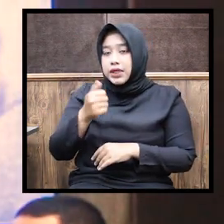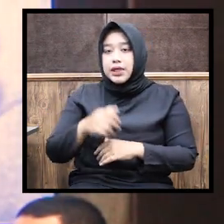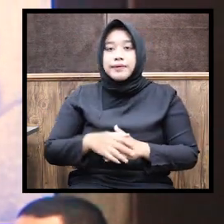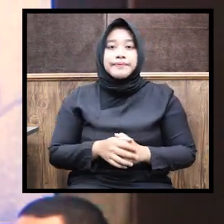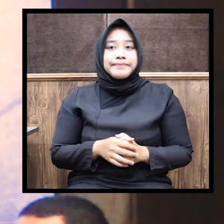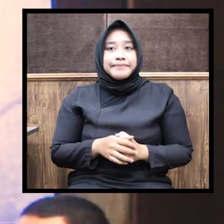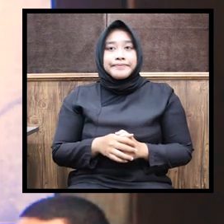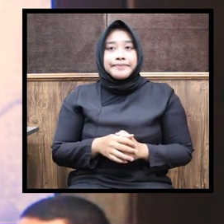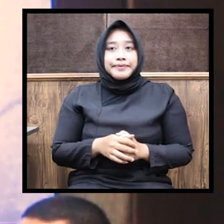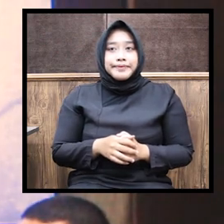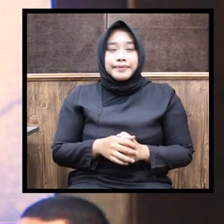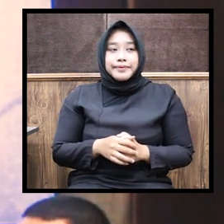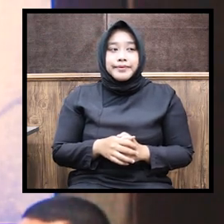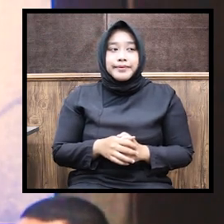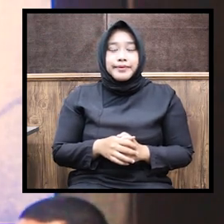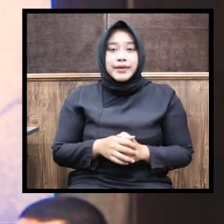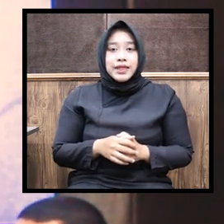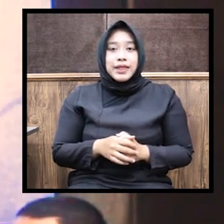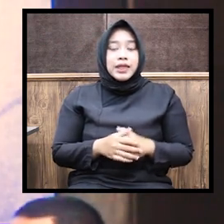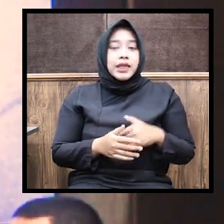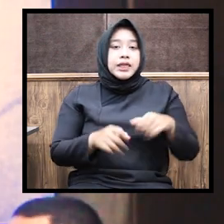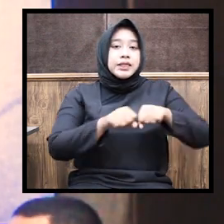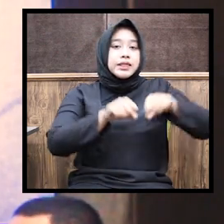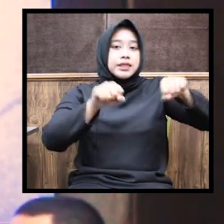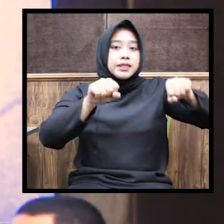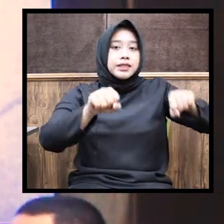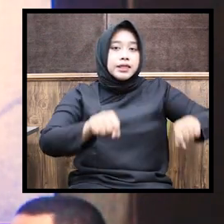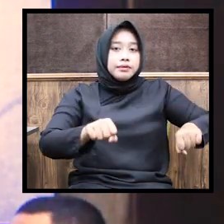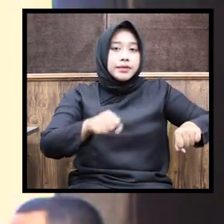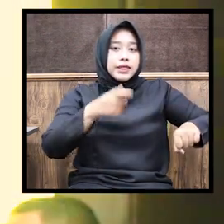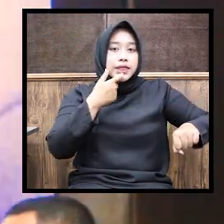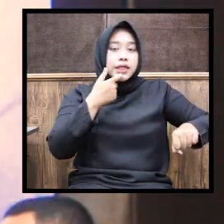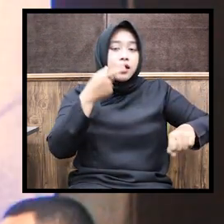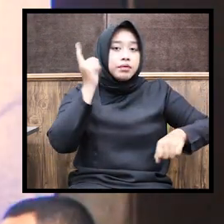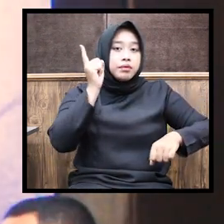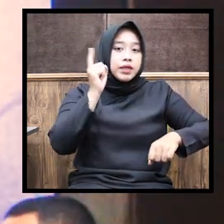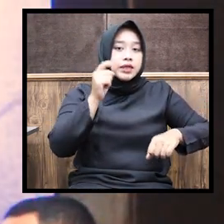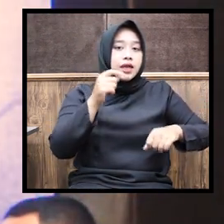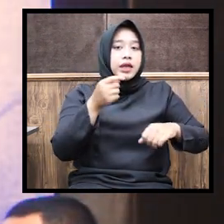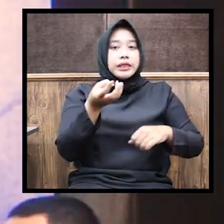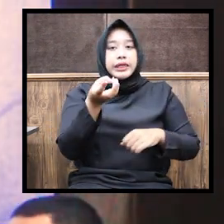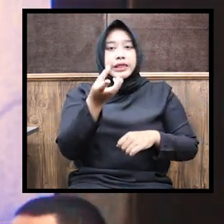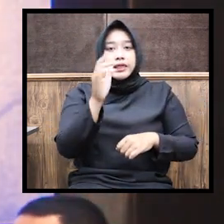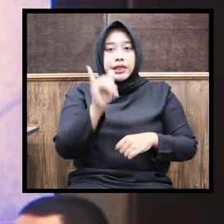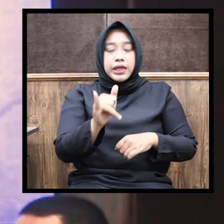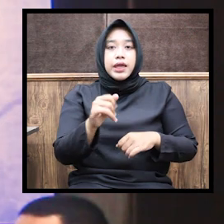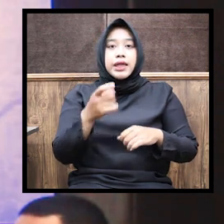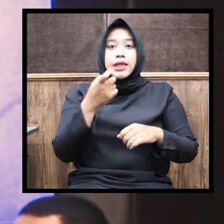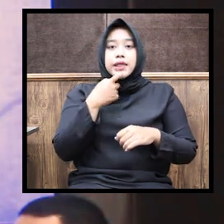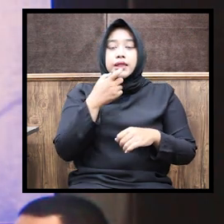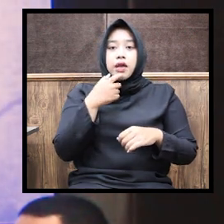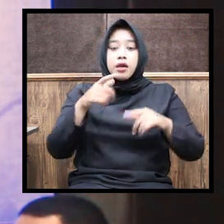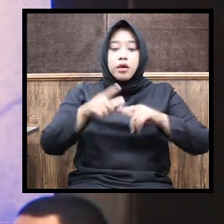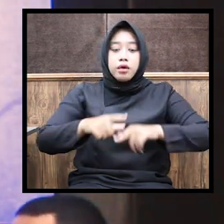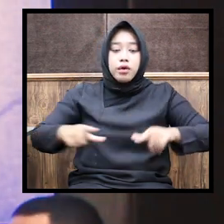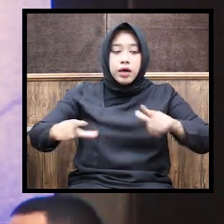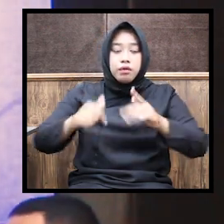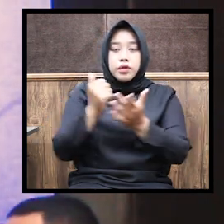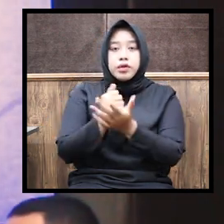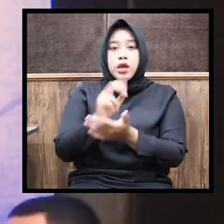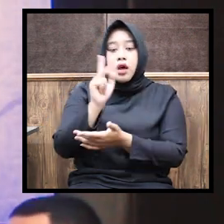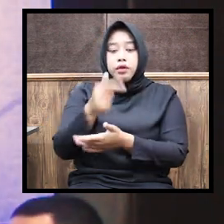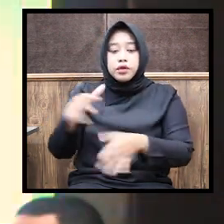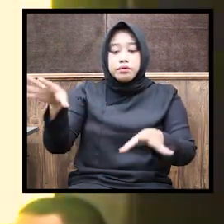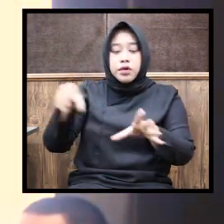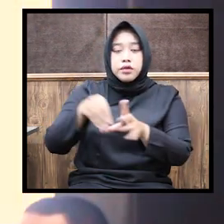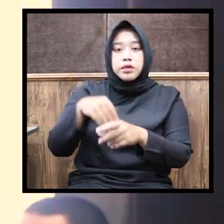betul ee mekanisme sistem ee pemerintah terkecilah istilahnya pedukuan dan kelurahan itu juga harus masif